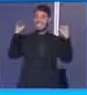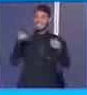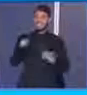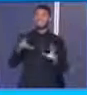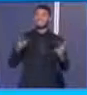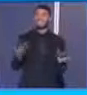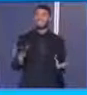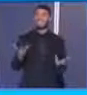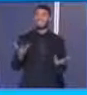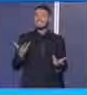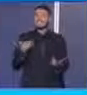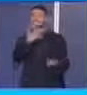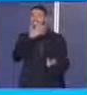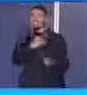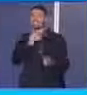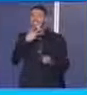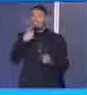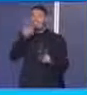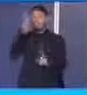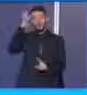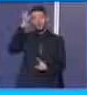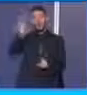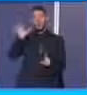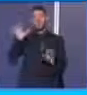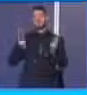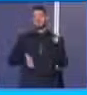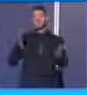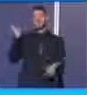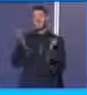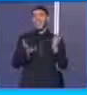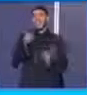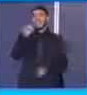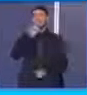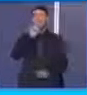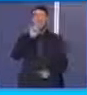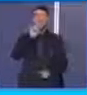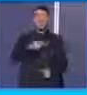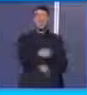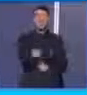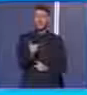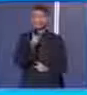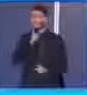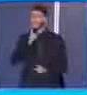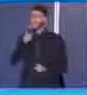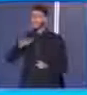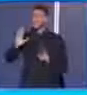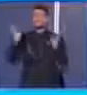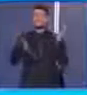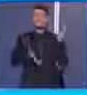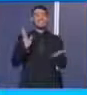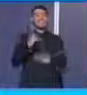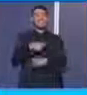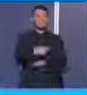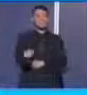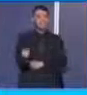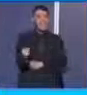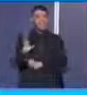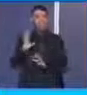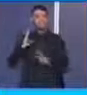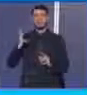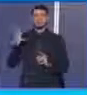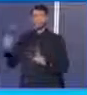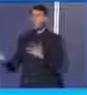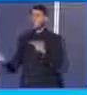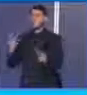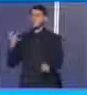των γυναικών. Η έμφυλη βία δεν είναι φαινόμενο από μακριά από μας. Συμβαίνει γύρω μας, δίπλα